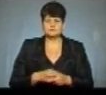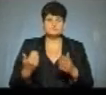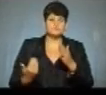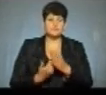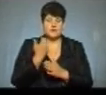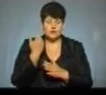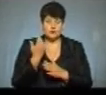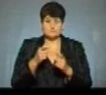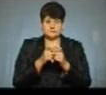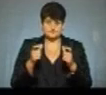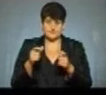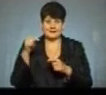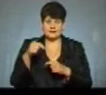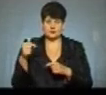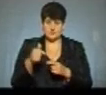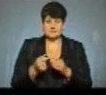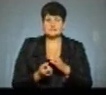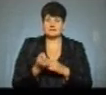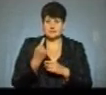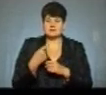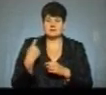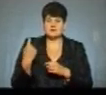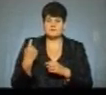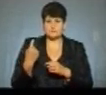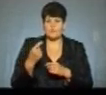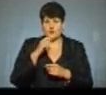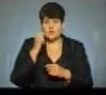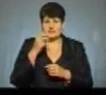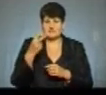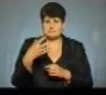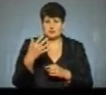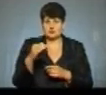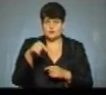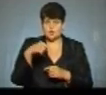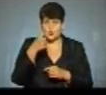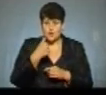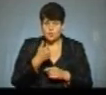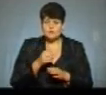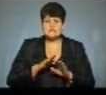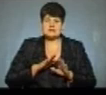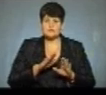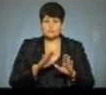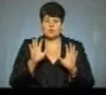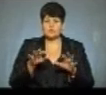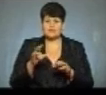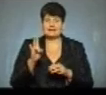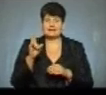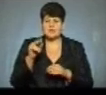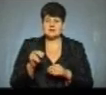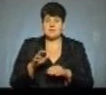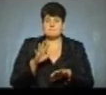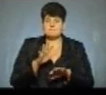у 1000 гривень з'явилася в обігу в Україні 25 жовтня цього року. Заступник голови Нацбанку України Сергій